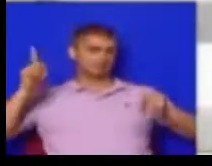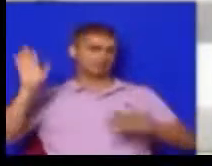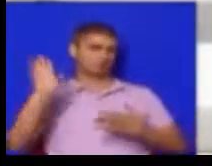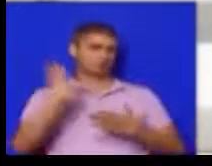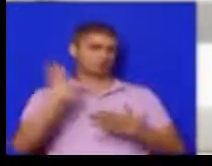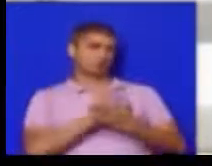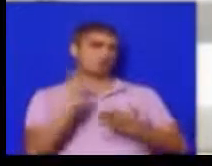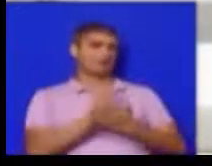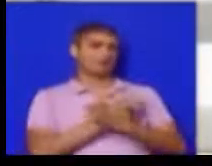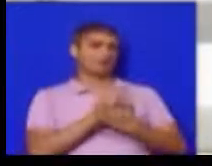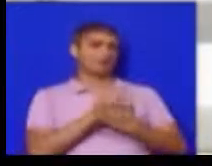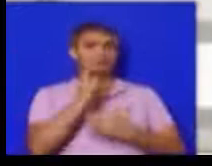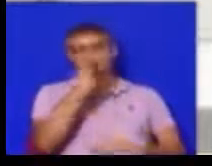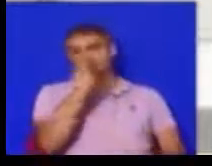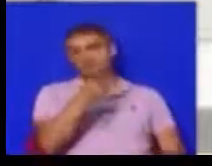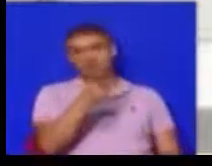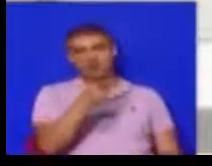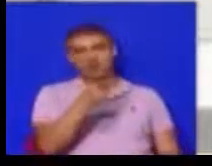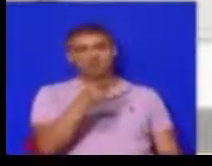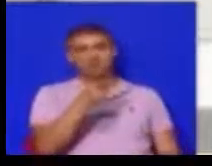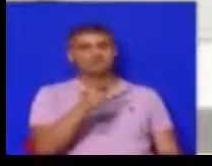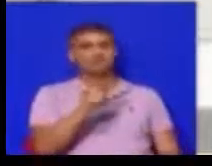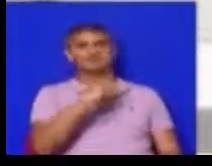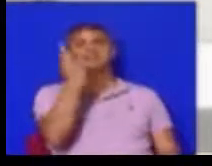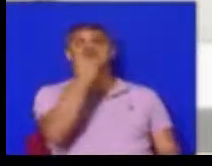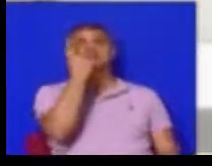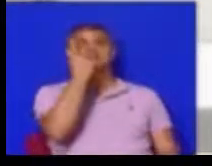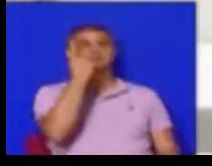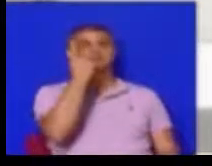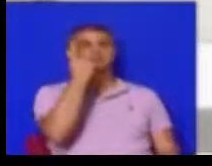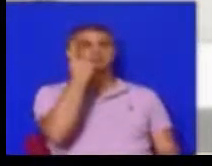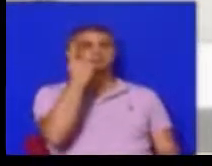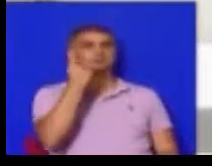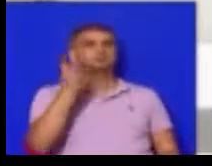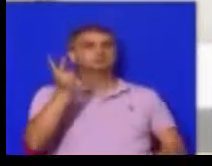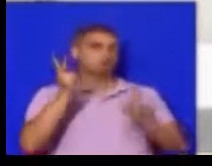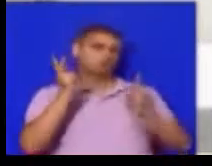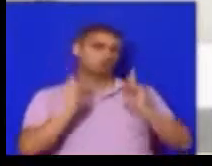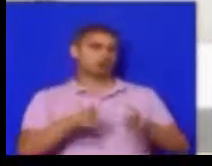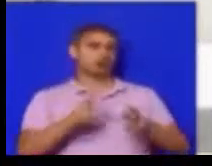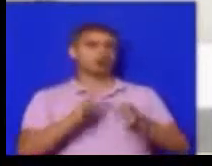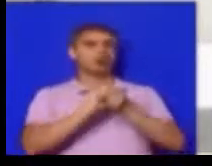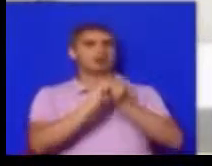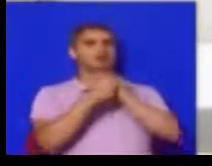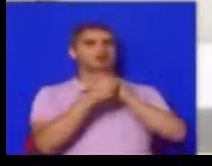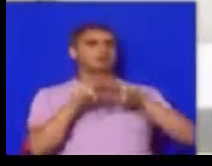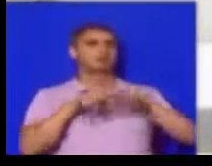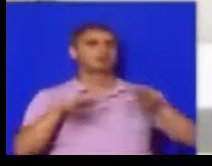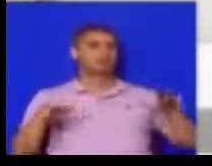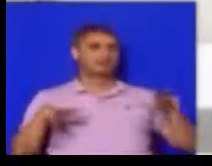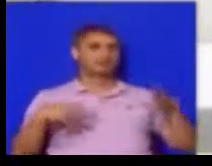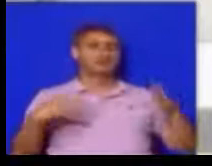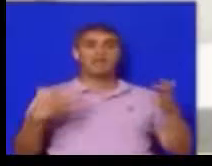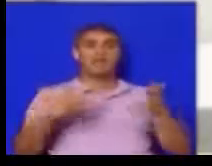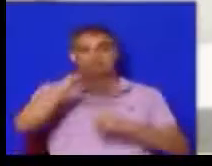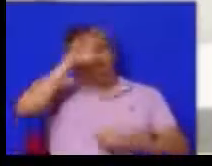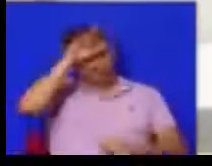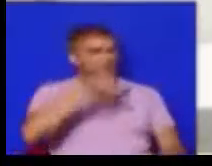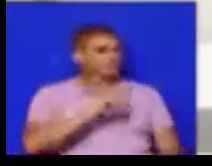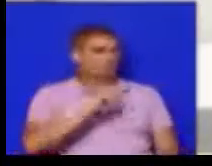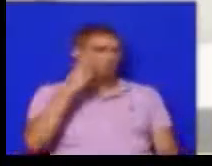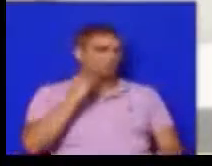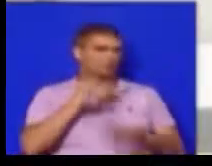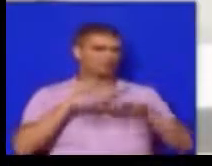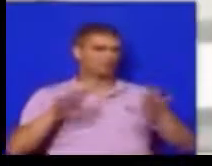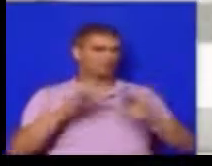ההחלטות. הוא נראה להם היחידי שיוכל לשנות את המצב. העם האיראני איננו מרוצה